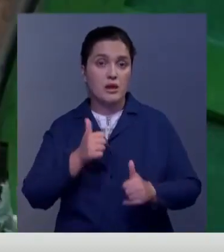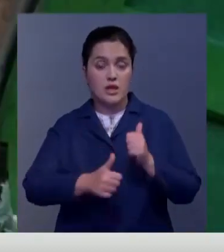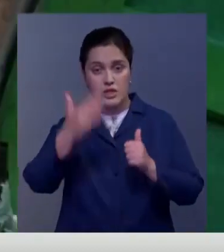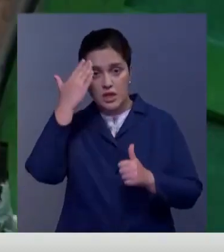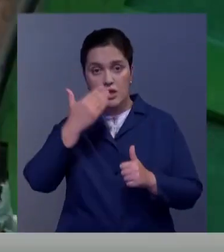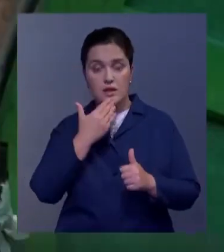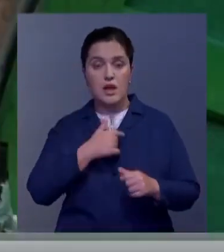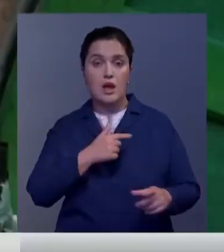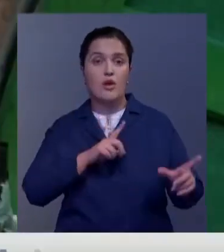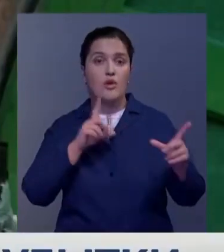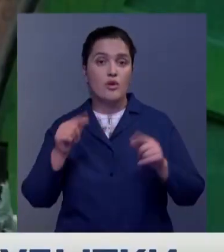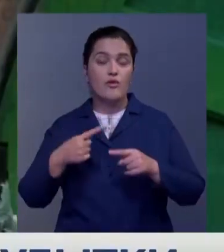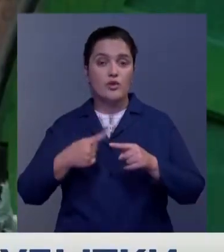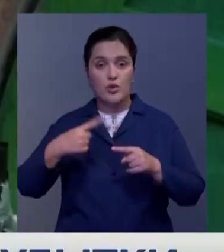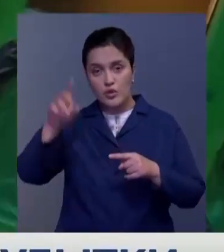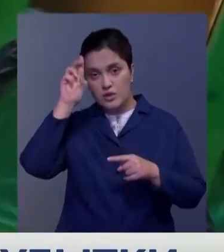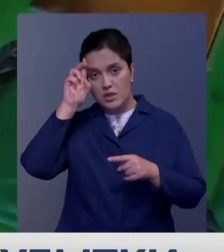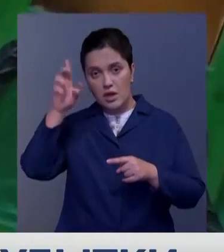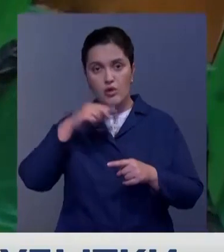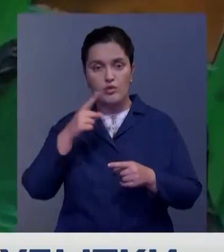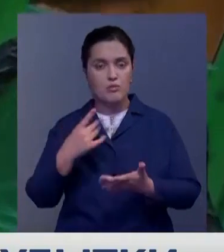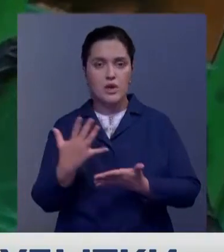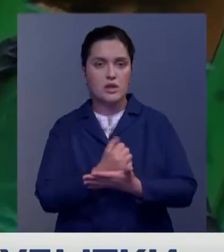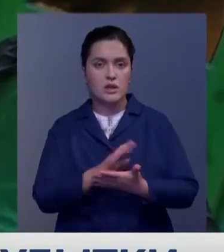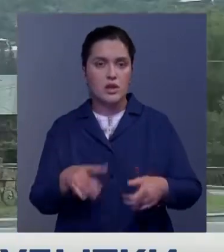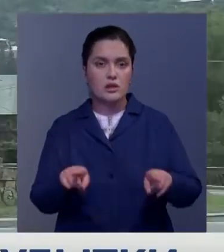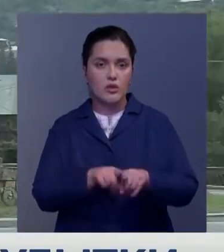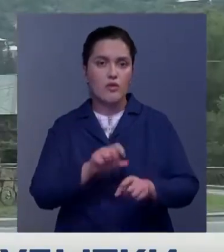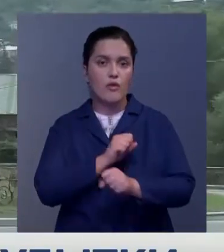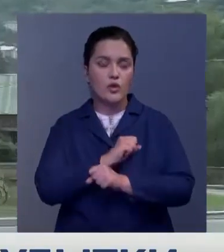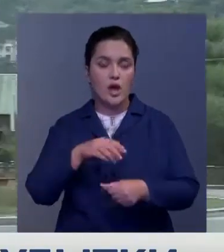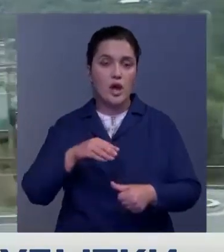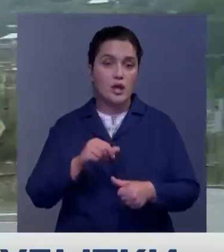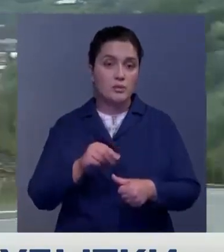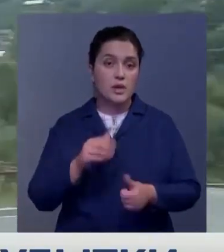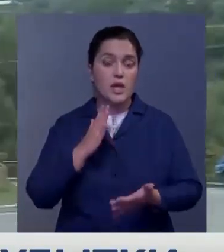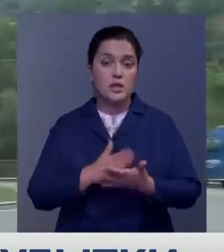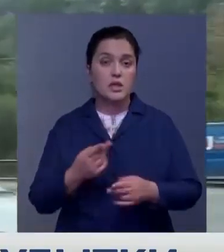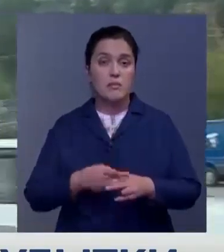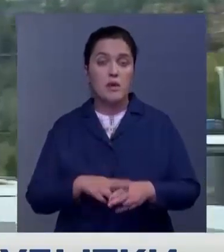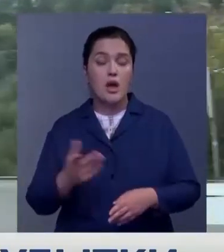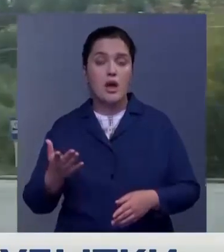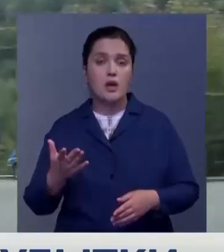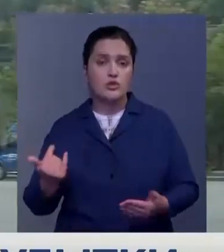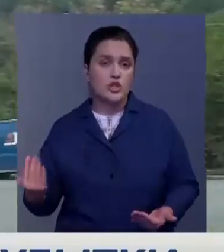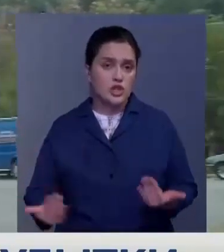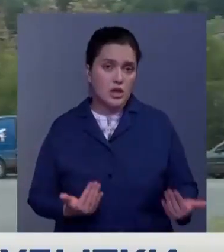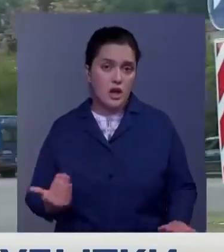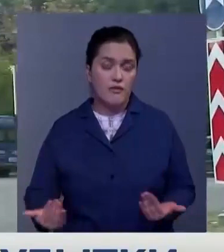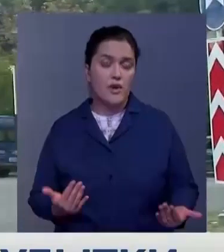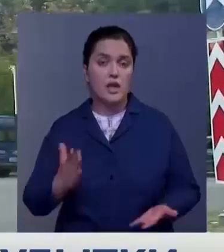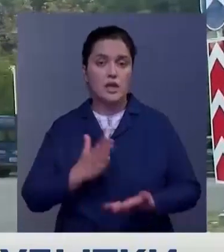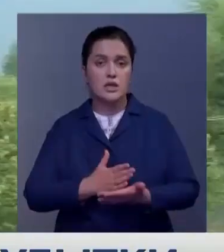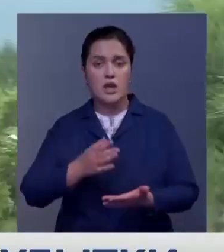уезжаю в другую страну, думаю, что я не найду такого отдыха в Армении. В регионе, конечно, жизнь бьет ключом и есть